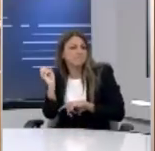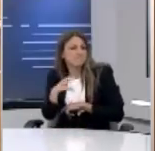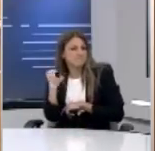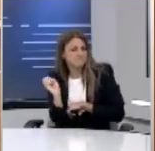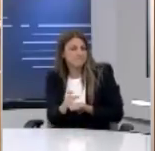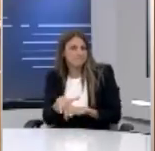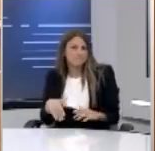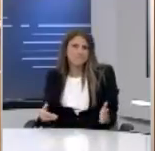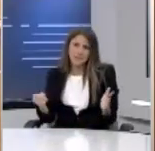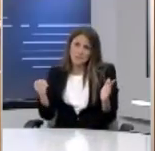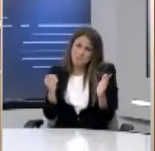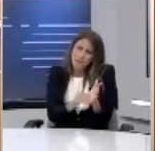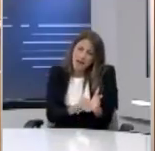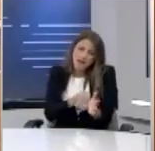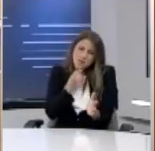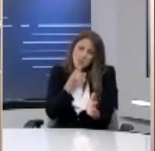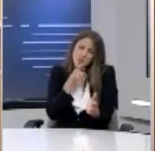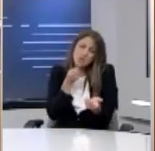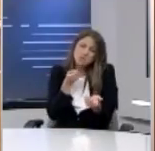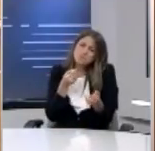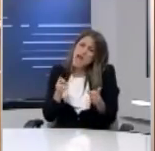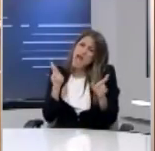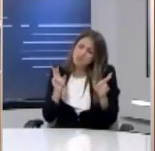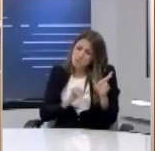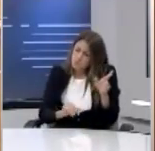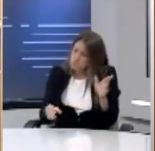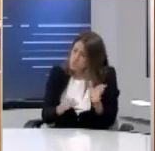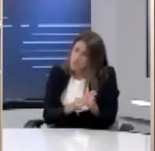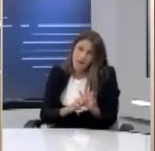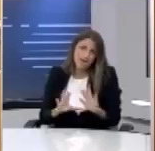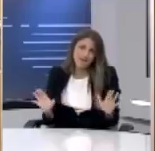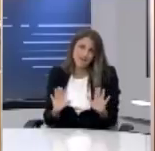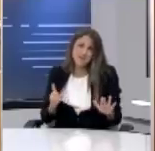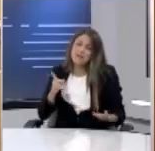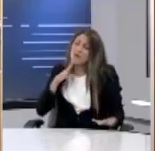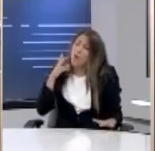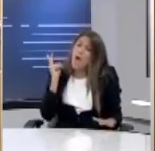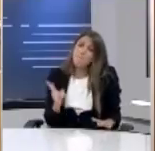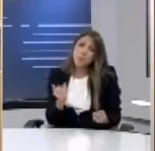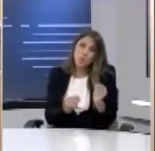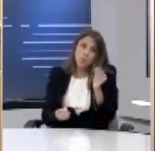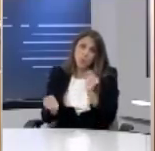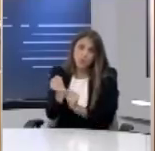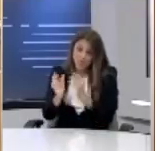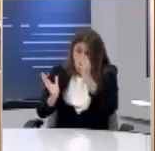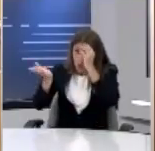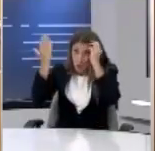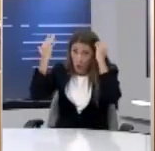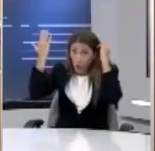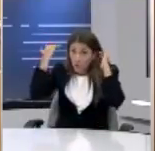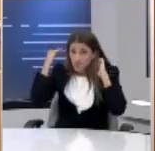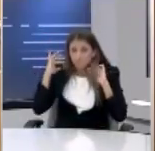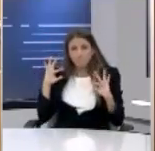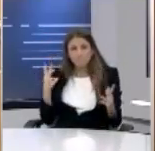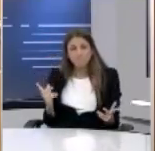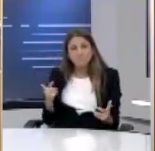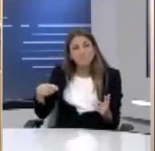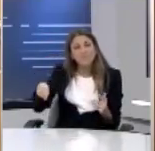η χώρα μπροστά σε τέτοιο κίνδυνο. Και τότε, σας θυμίζω, αναζητήσαμε αγωνιωδώς μια